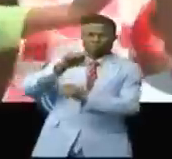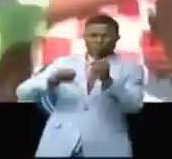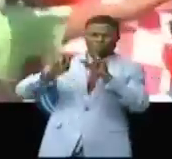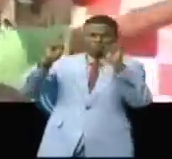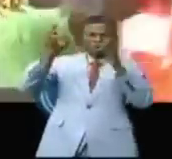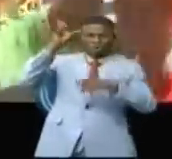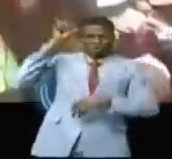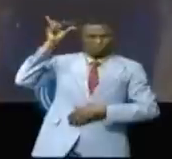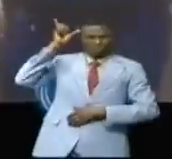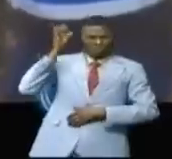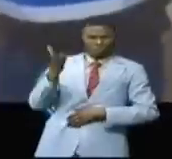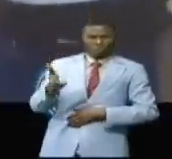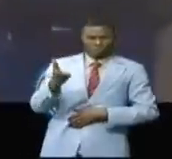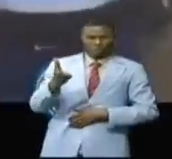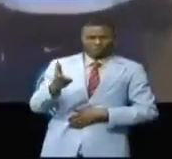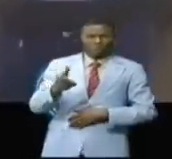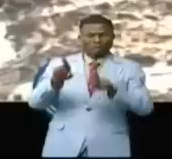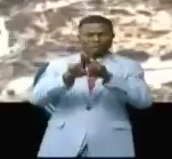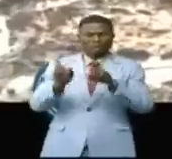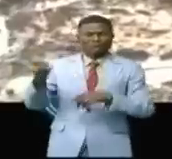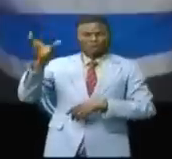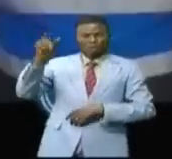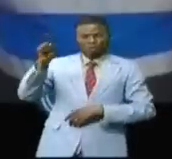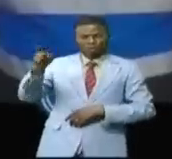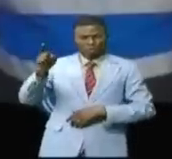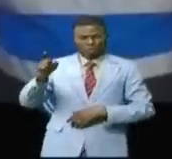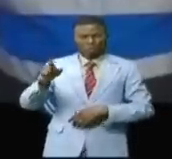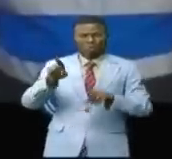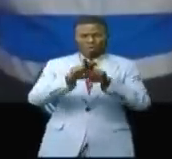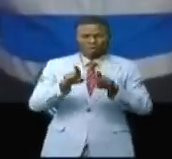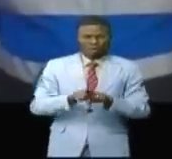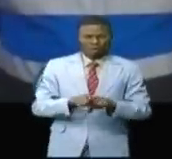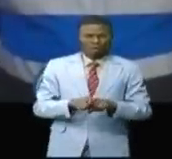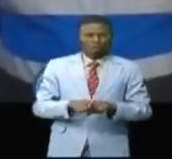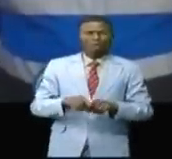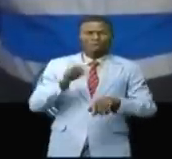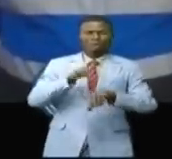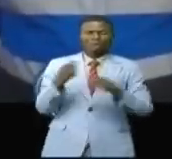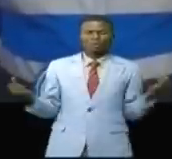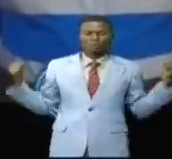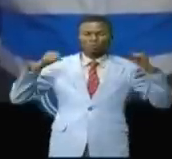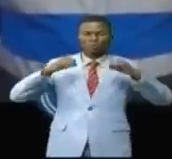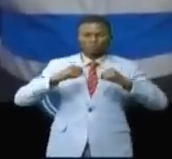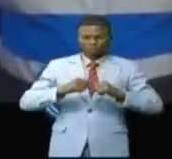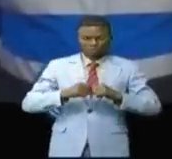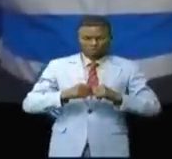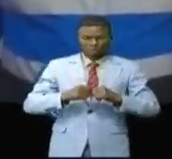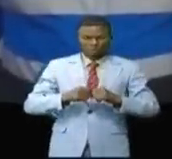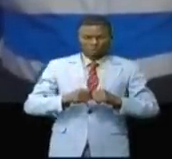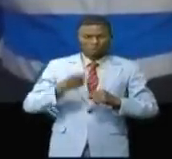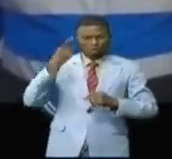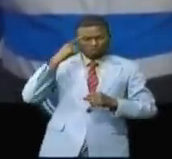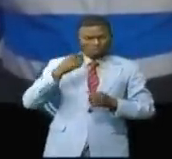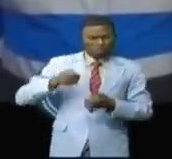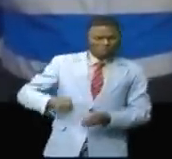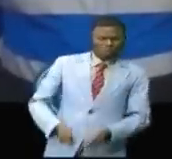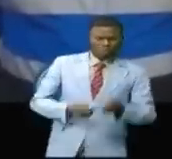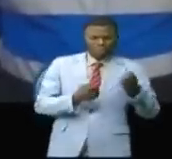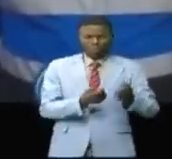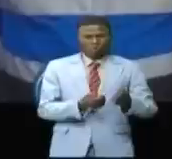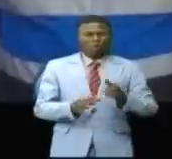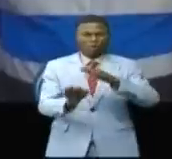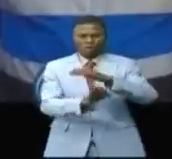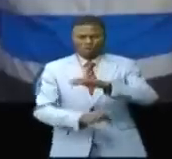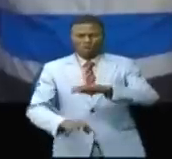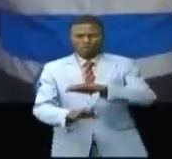qu'à l'intérieur de la province nous allons profiter des états on sèche faire sortir les socles la fondation